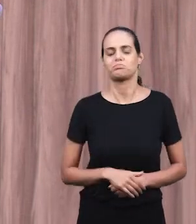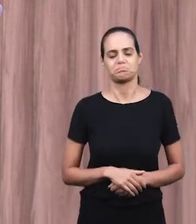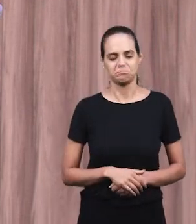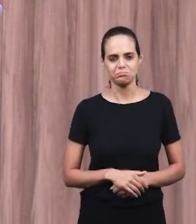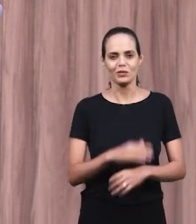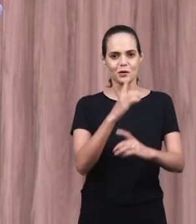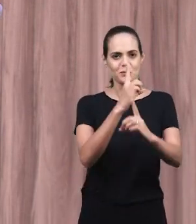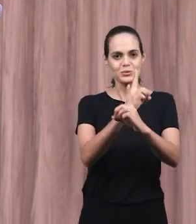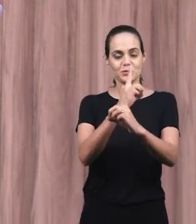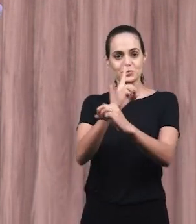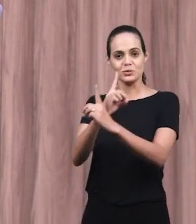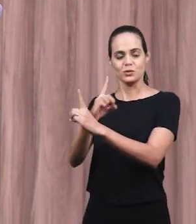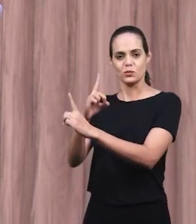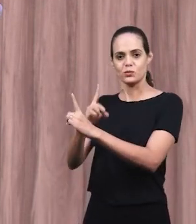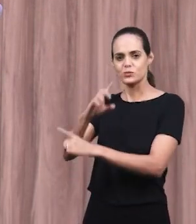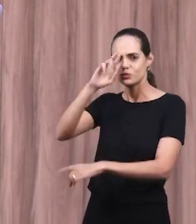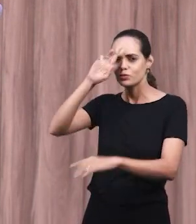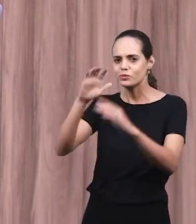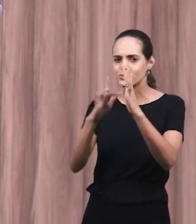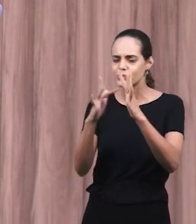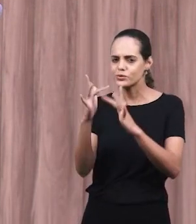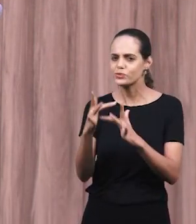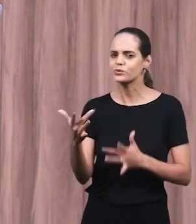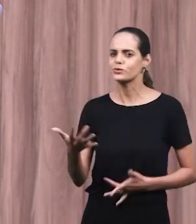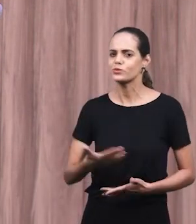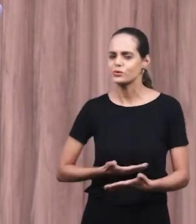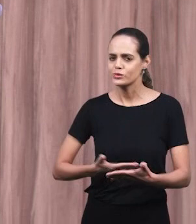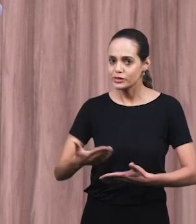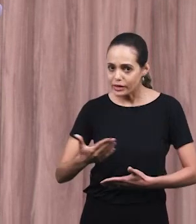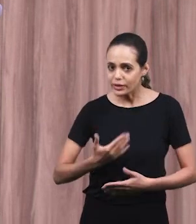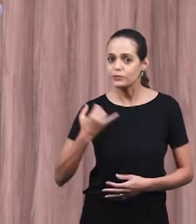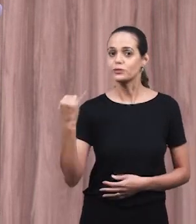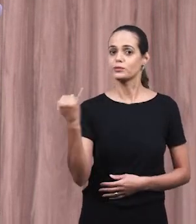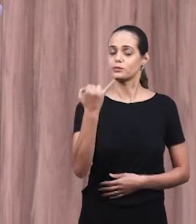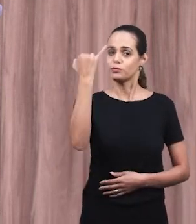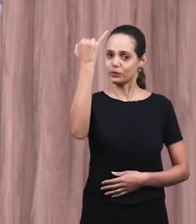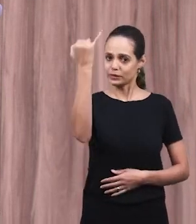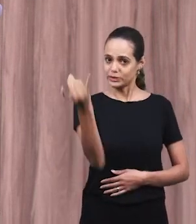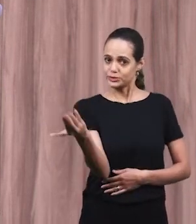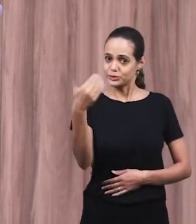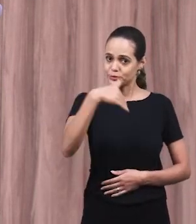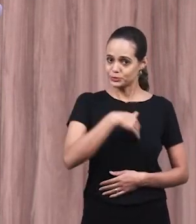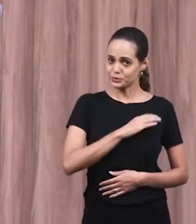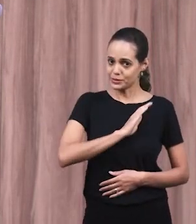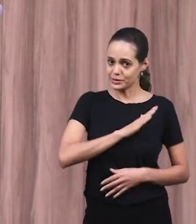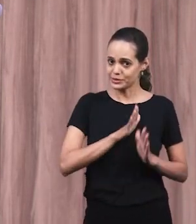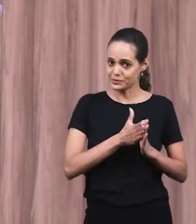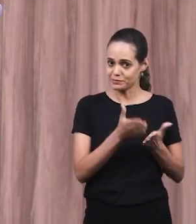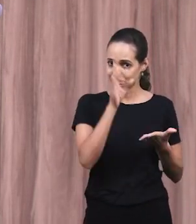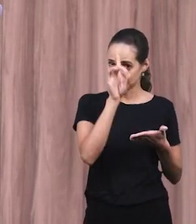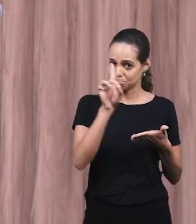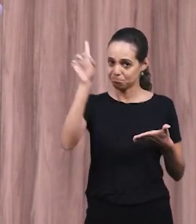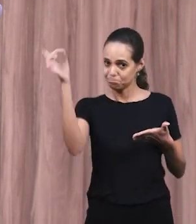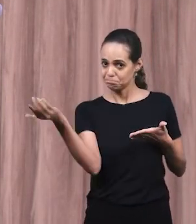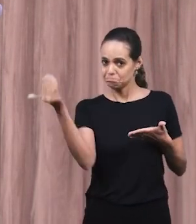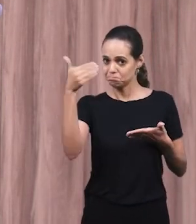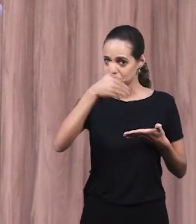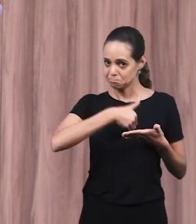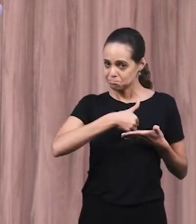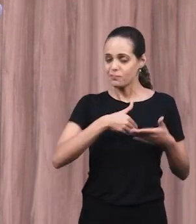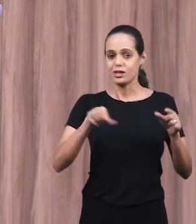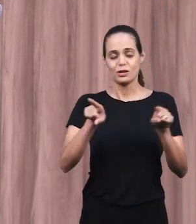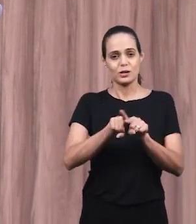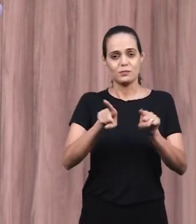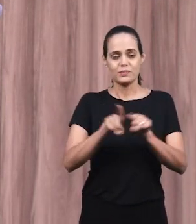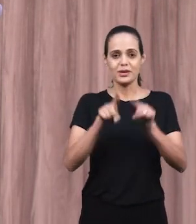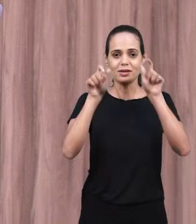Seigneur Jésus avec ses serviteurs, la grande importance de garder la parole dans notre cœur,